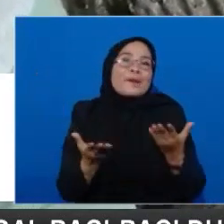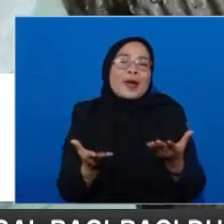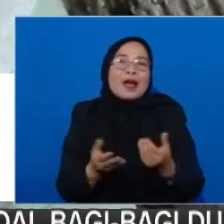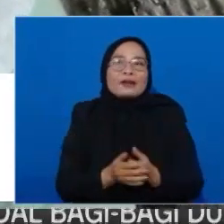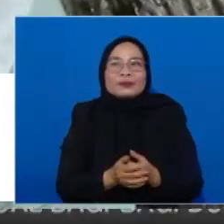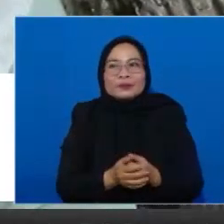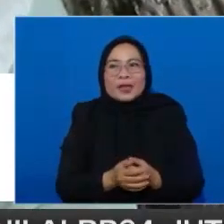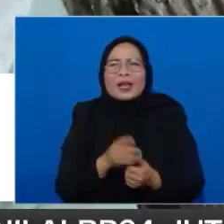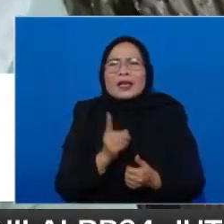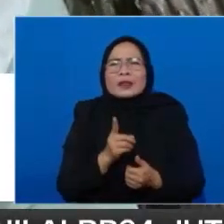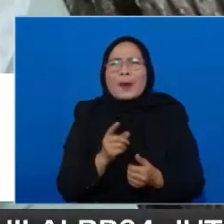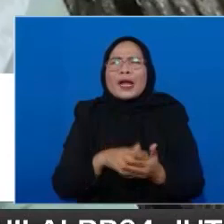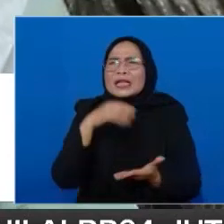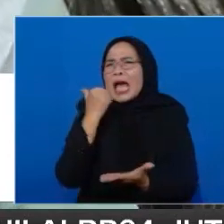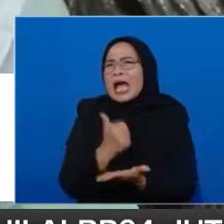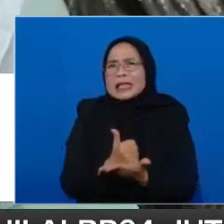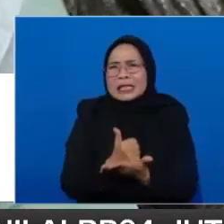tempat yang bagus kan.